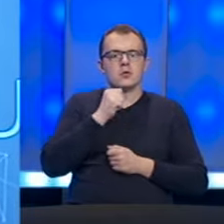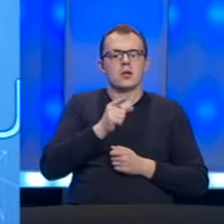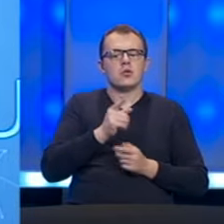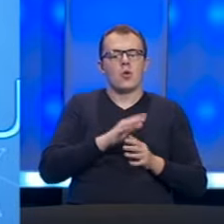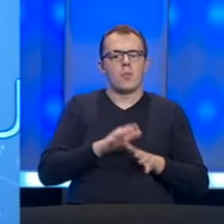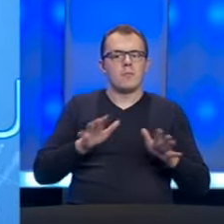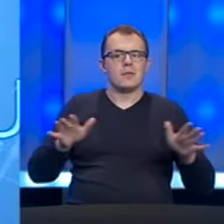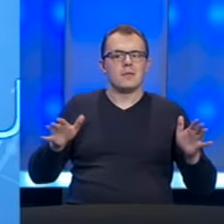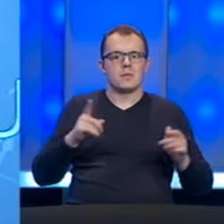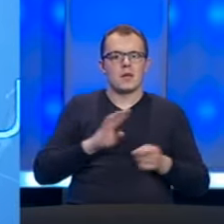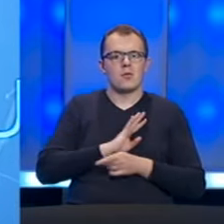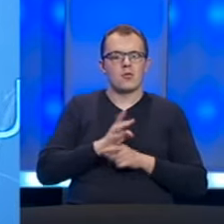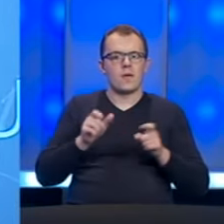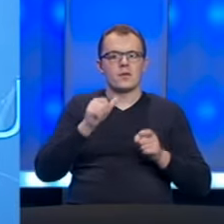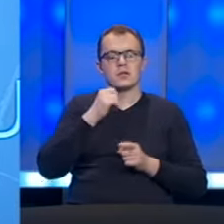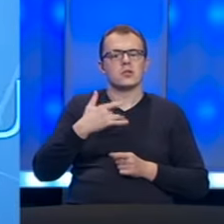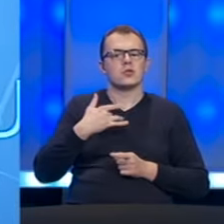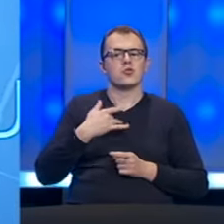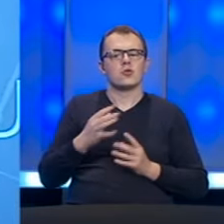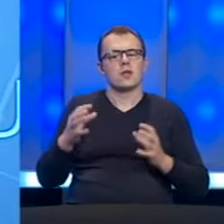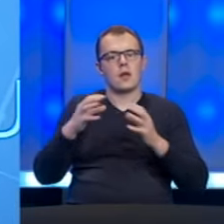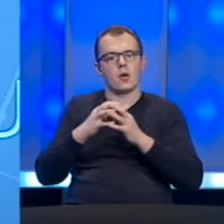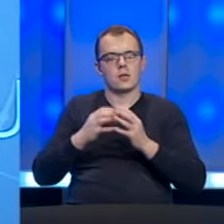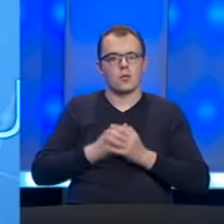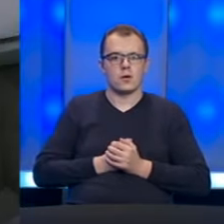pandemije koronavirusa te socijalne kategorije.